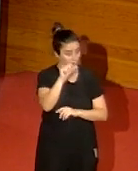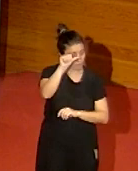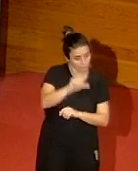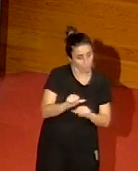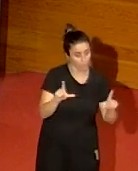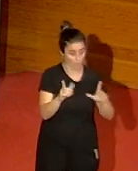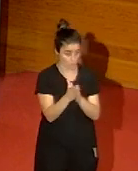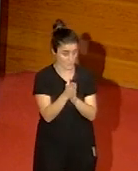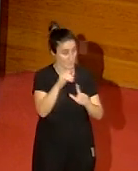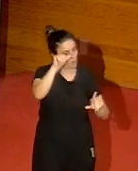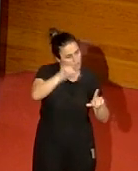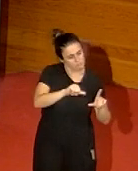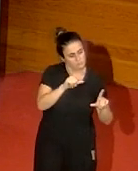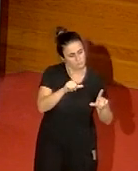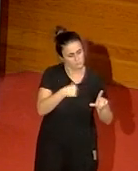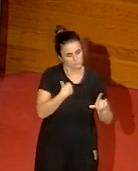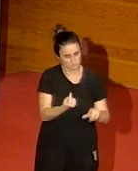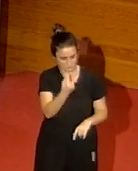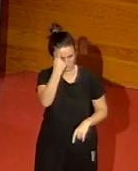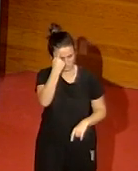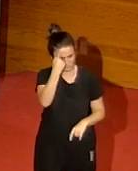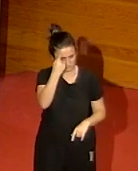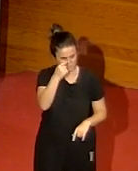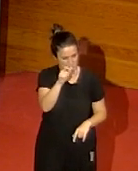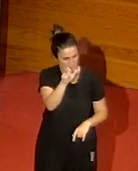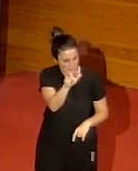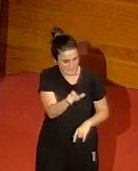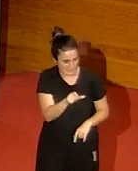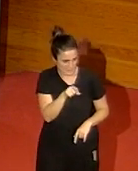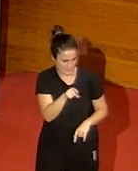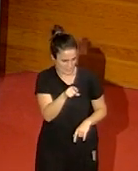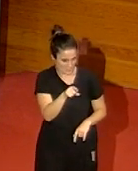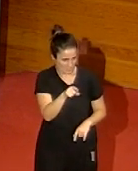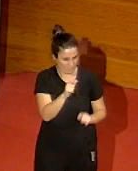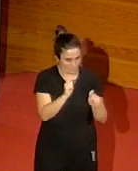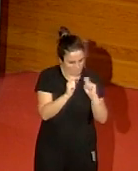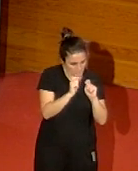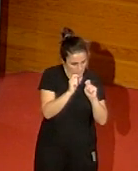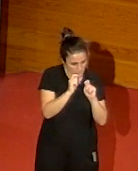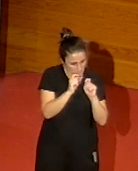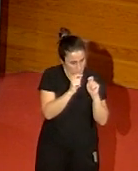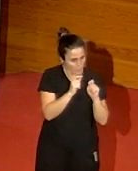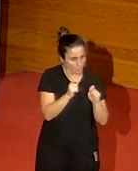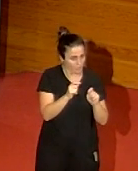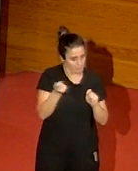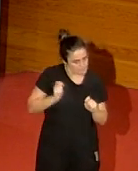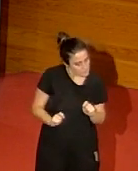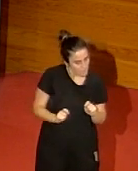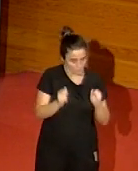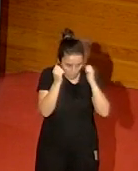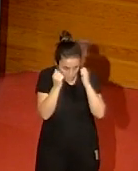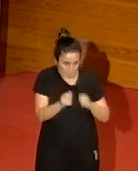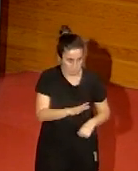burura datorkit, pertsona hau zergatik iritsi da kazetaritzara, zergatik da kazetari, ez? Zerk motibatzen